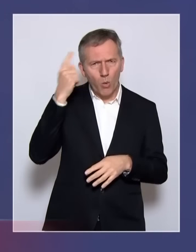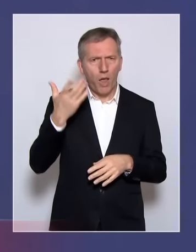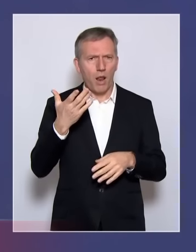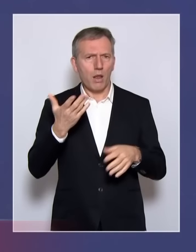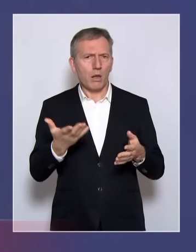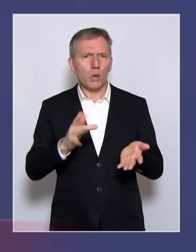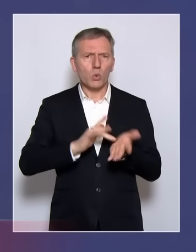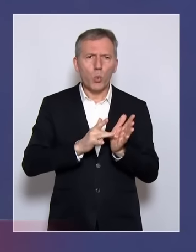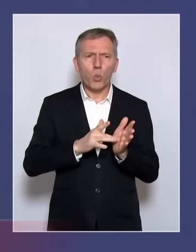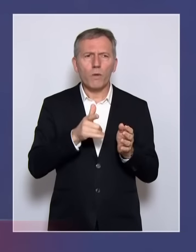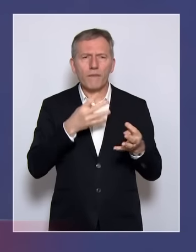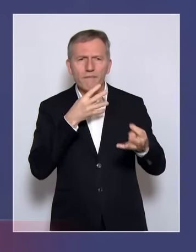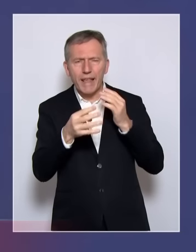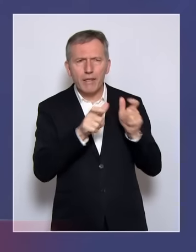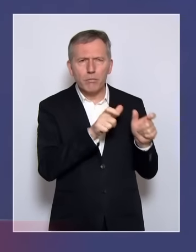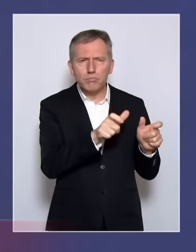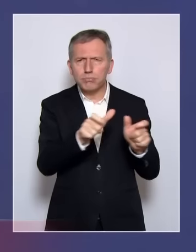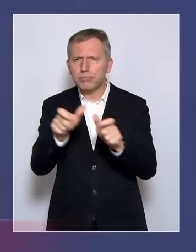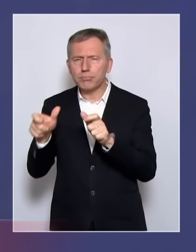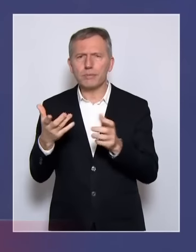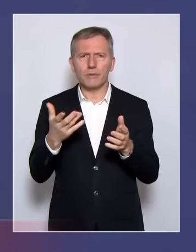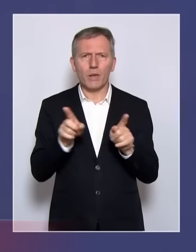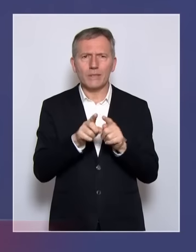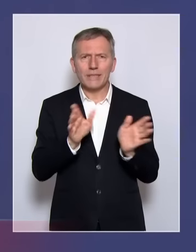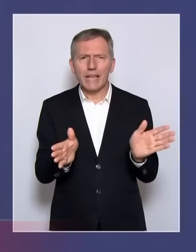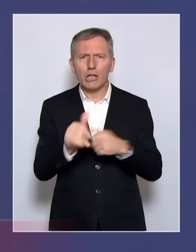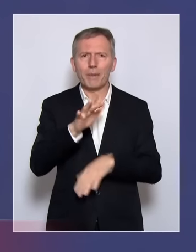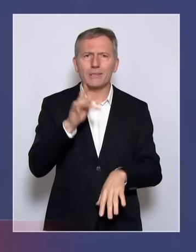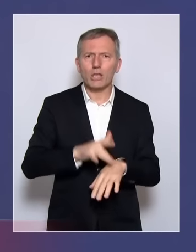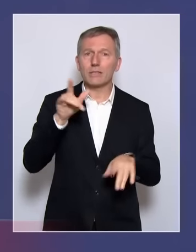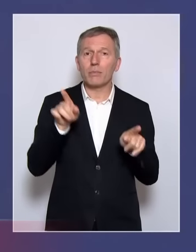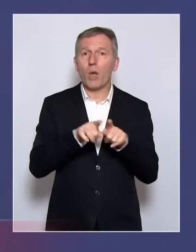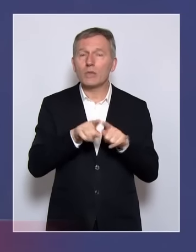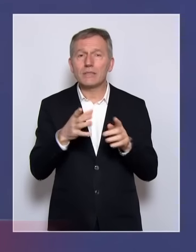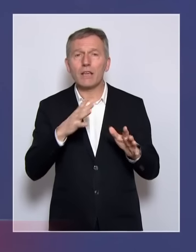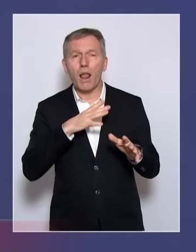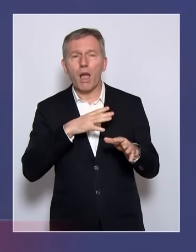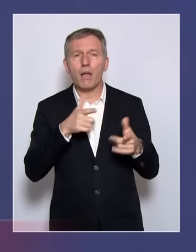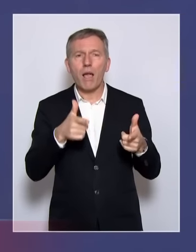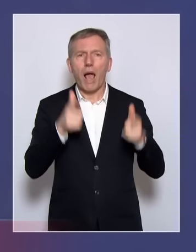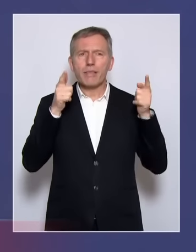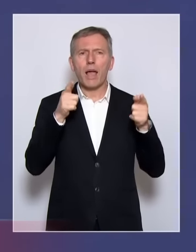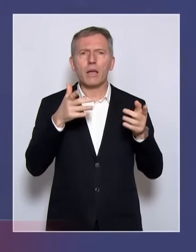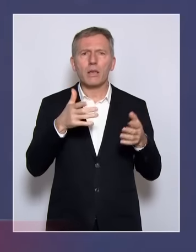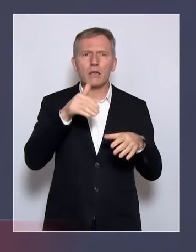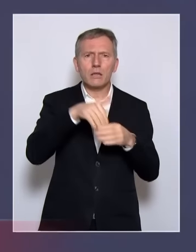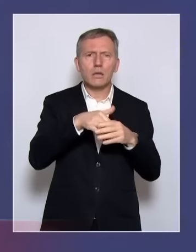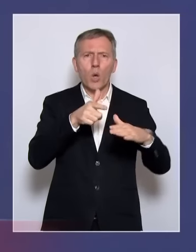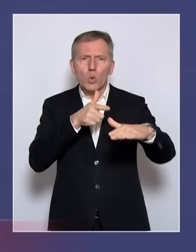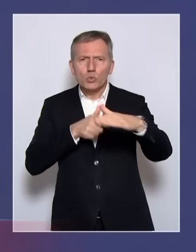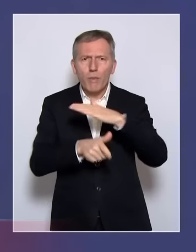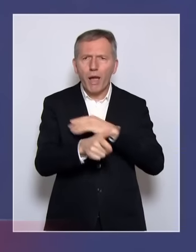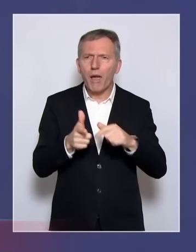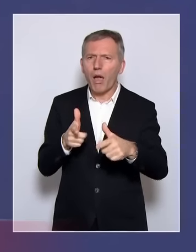investissements extra-européens dans les secteurs sensibles, mieux nous protéger contre les attaques physiques, par exemple contre nos câbles sous-marins et